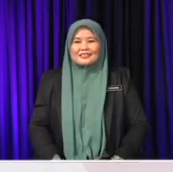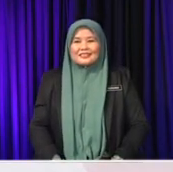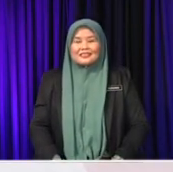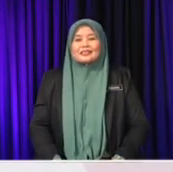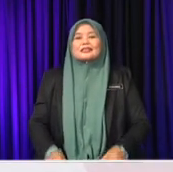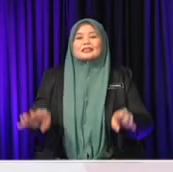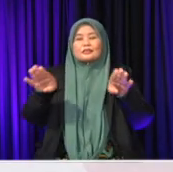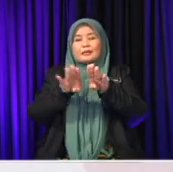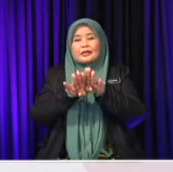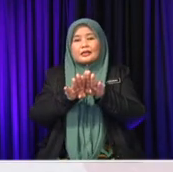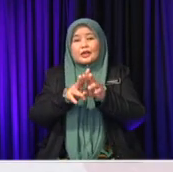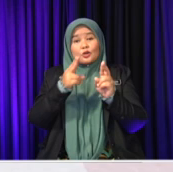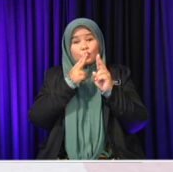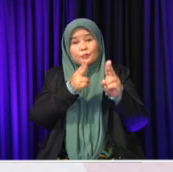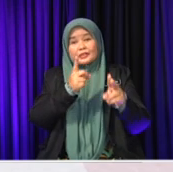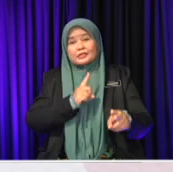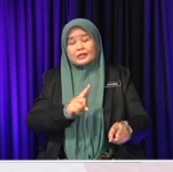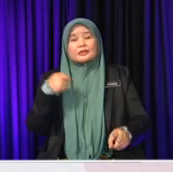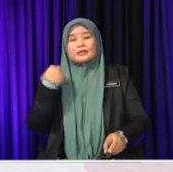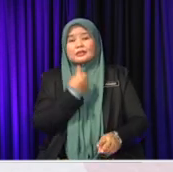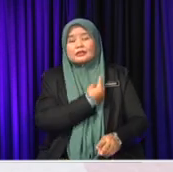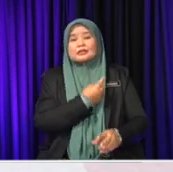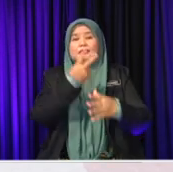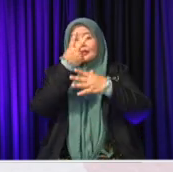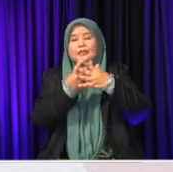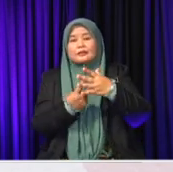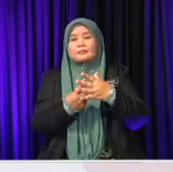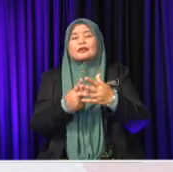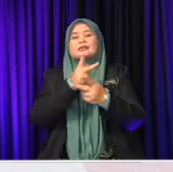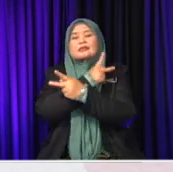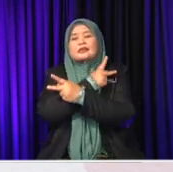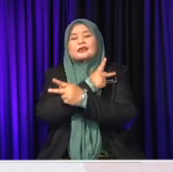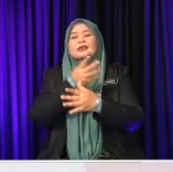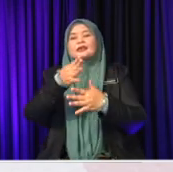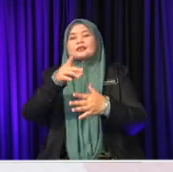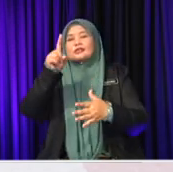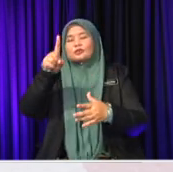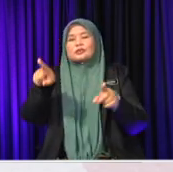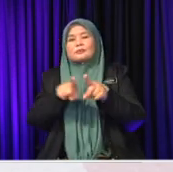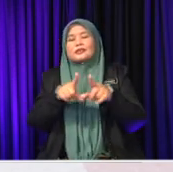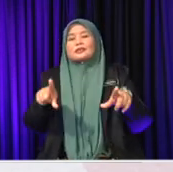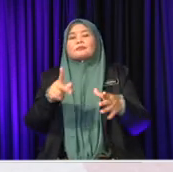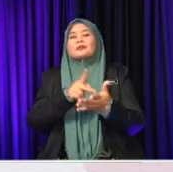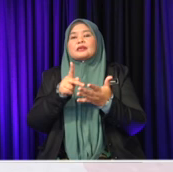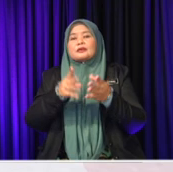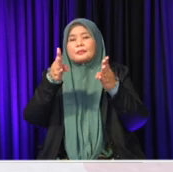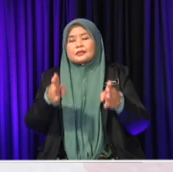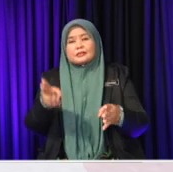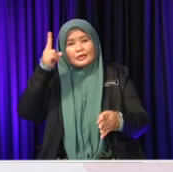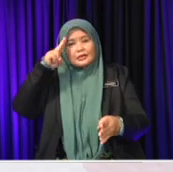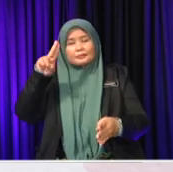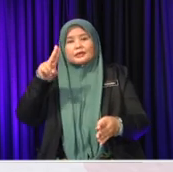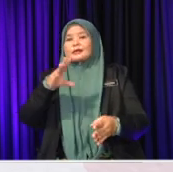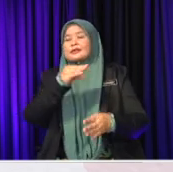sebagai umat Islam kita haruslah saling mengasihi antara satu sama lain tanpa mengira bangsa agama